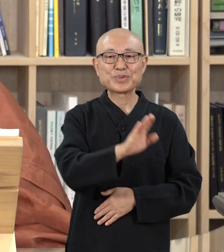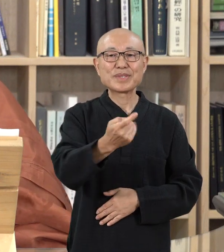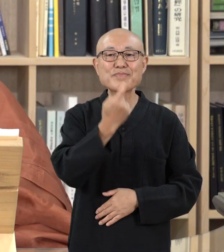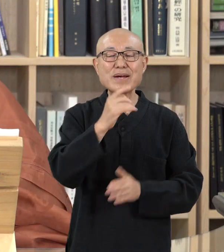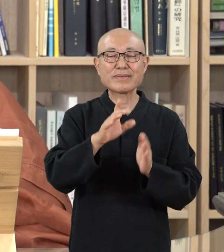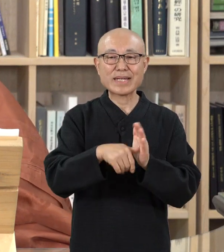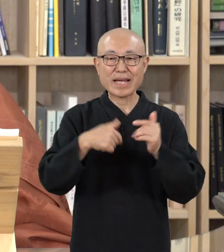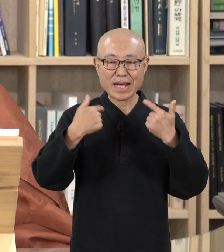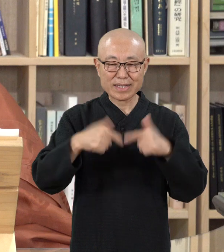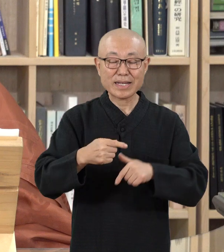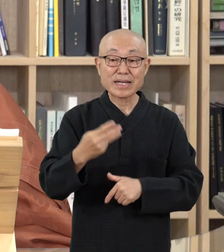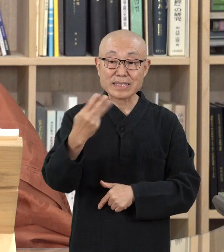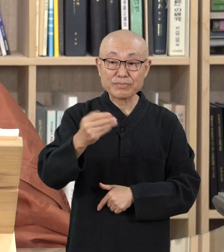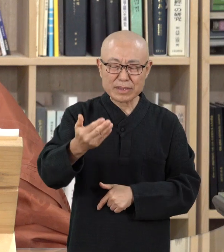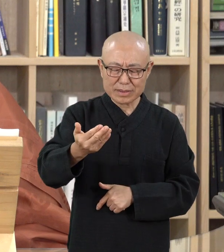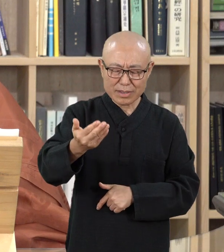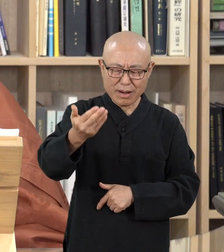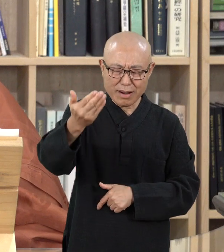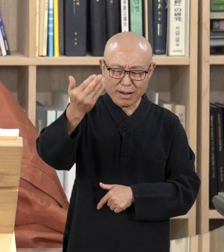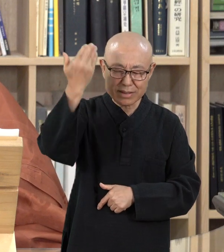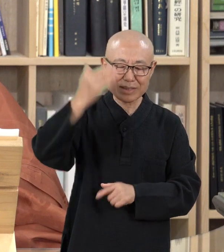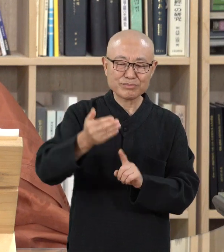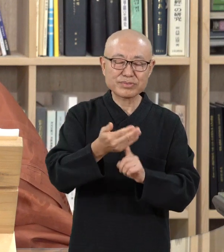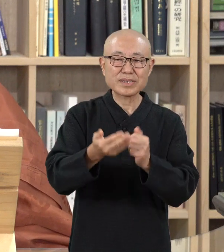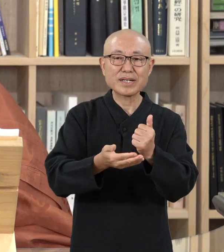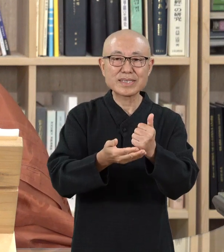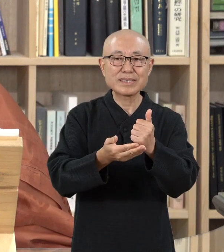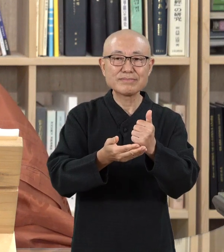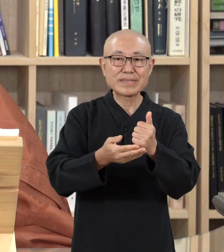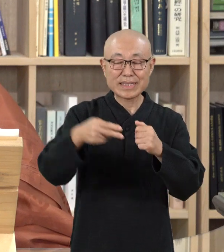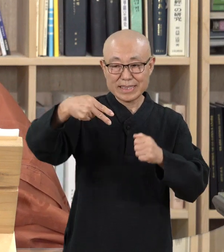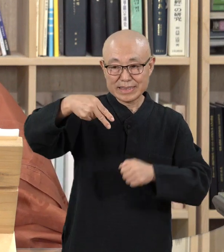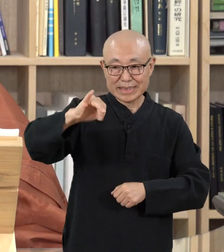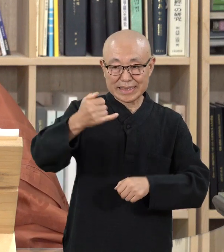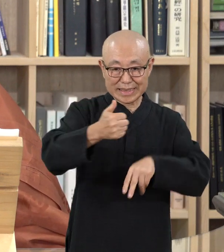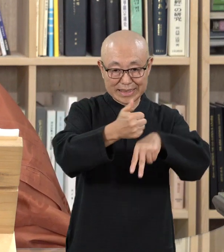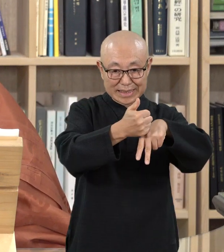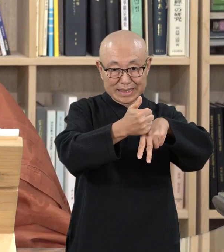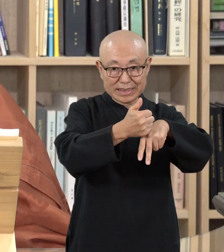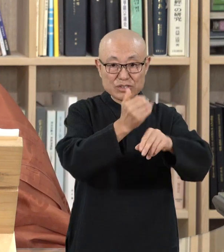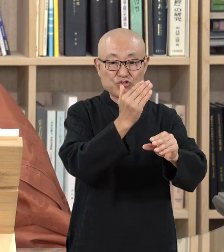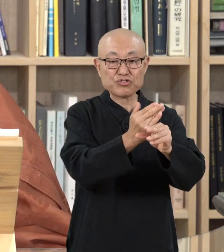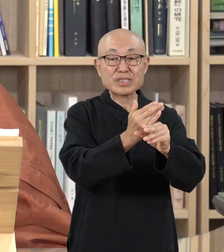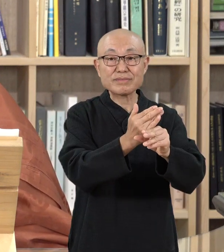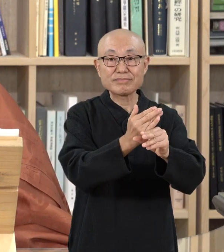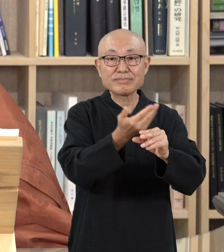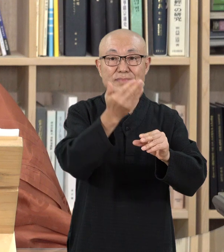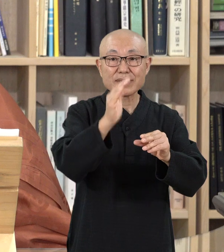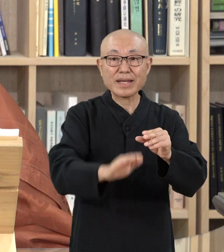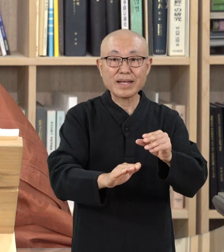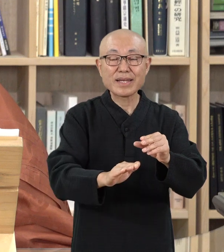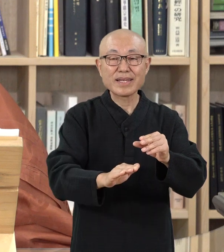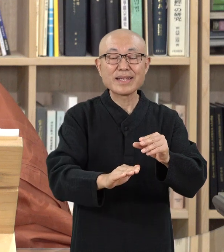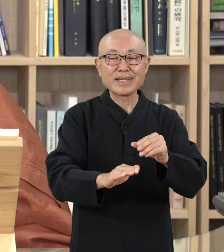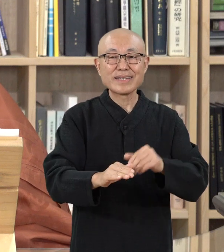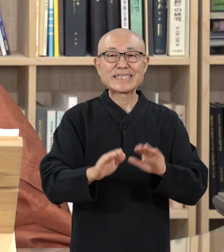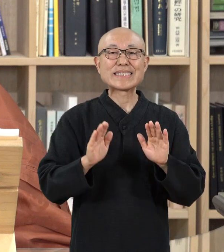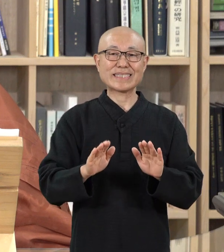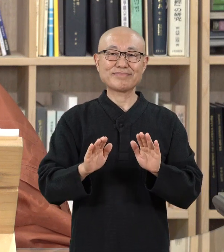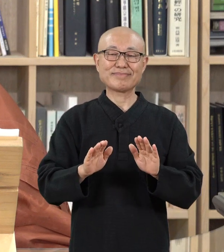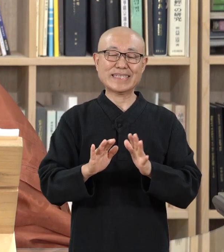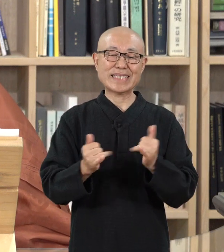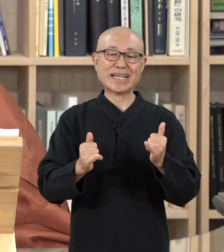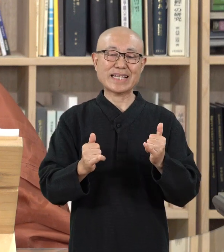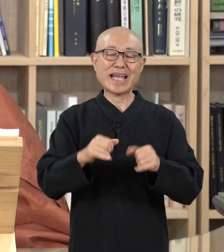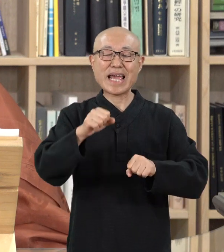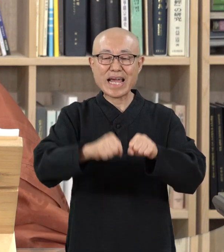항상 3000년 전에 부처님은 신에 의해서 지배되던 그 사회에 던진 말씀이